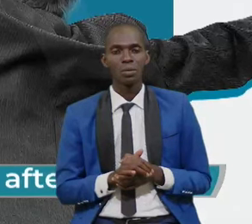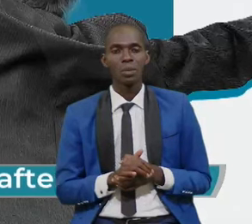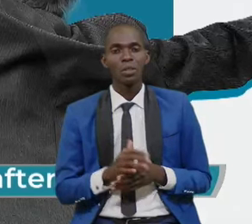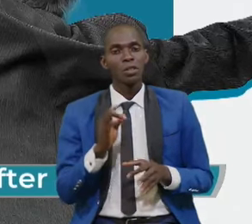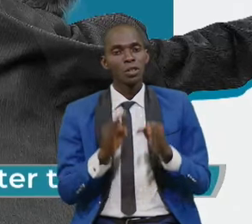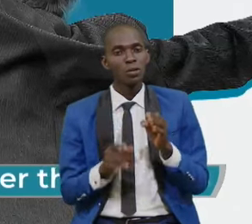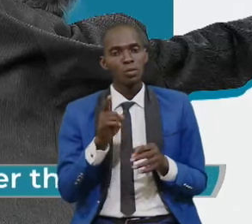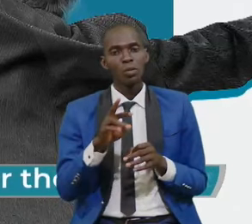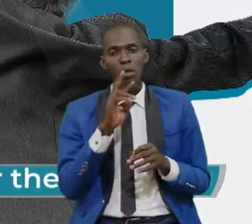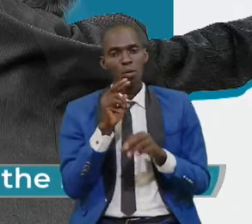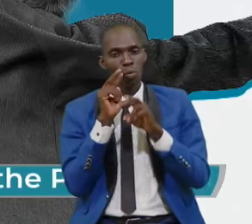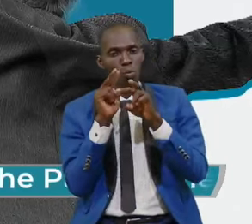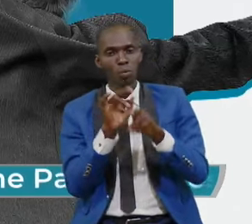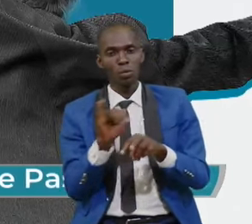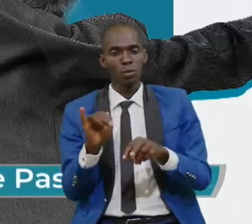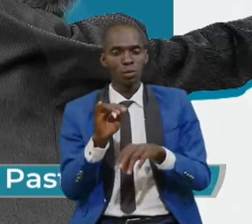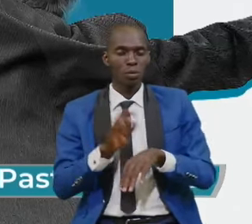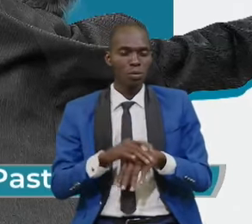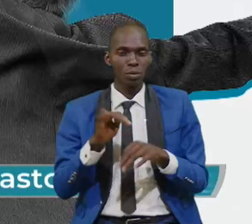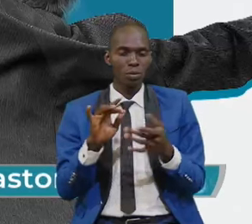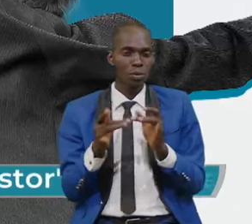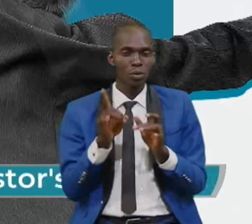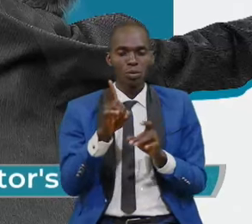Si vous suivez en ligne,